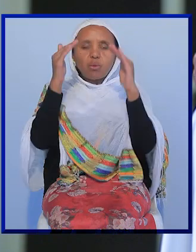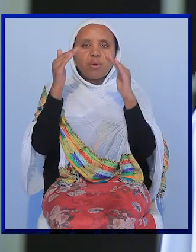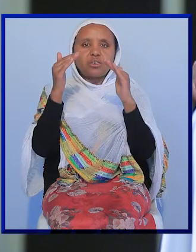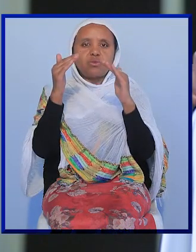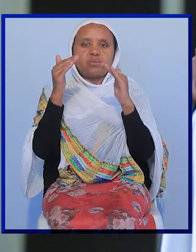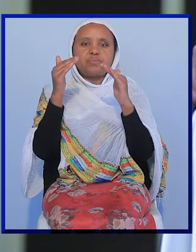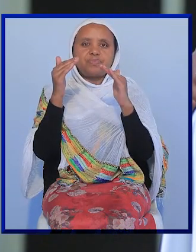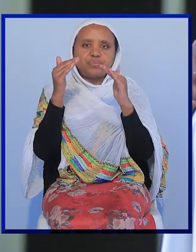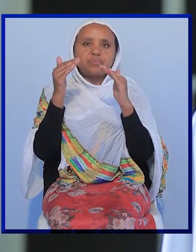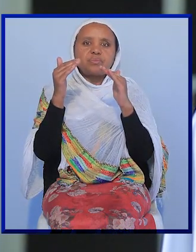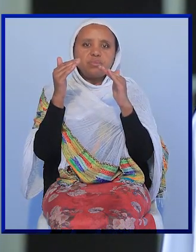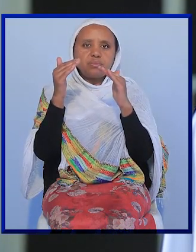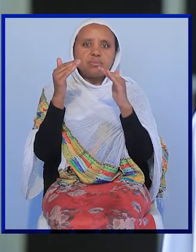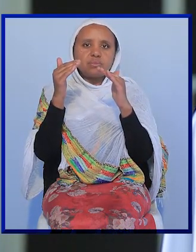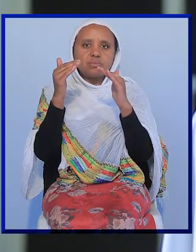ከተከለሉባቸው